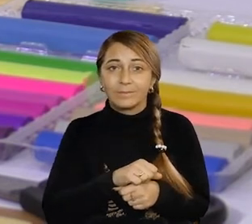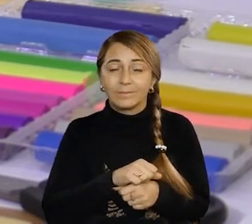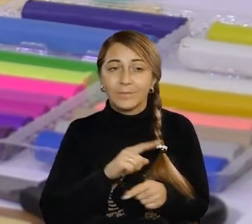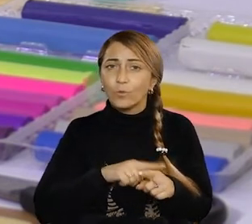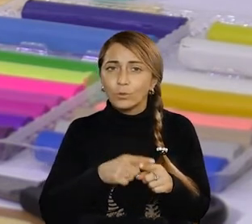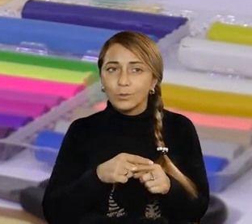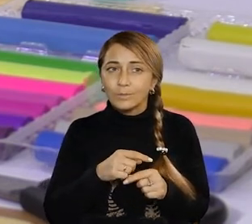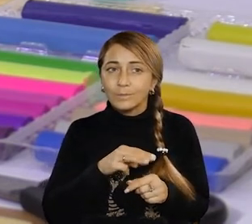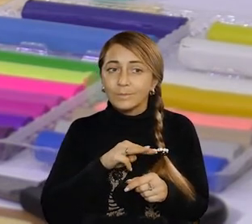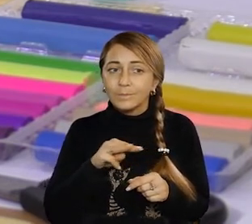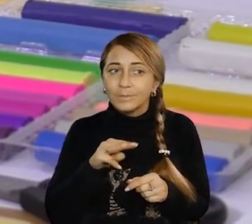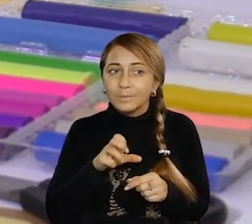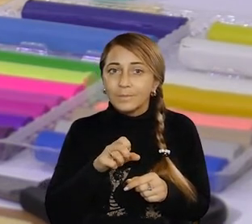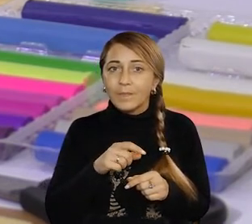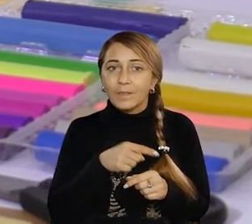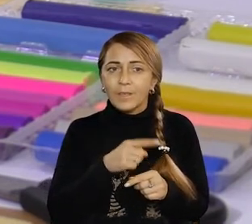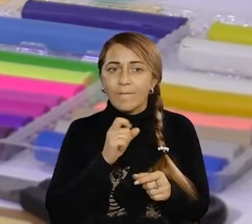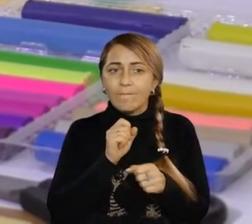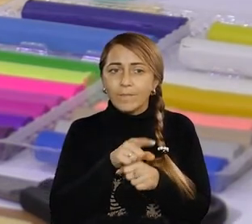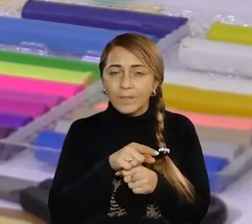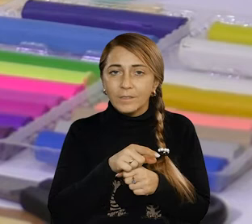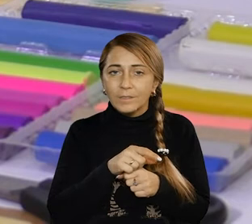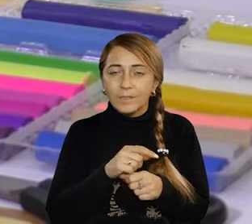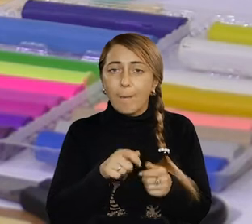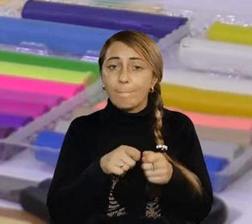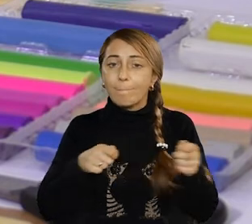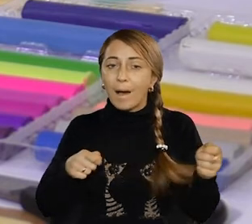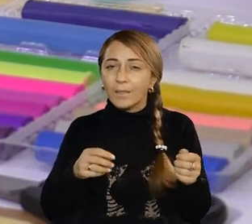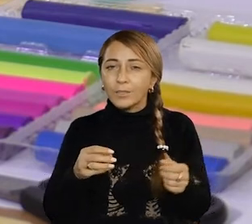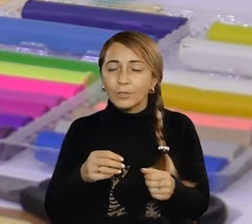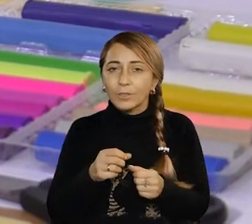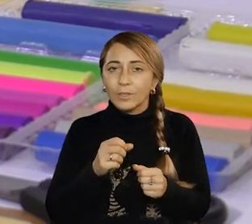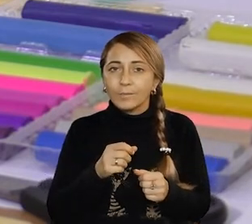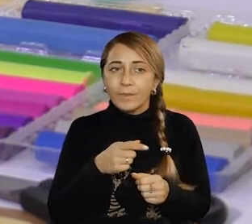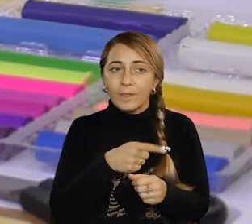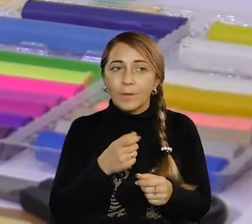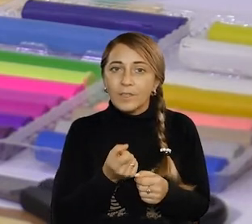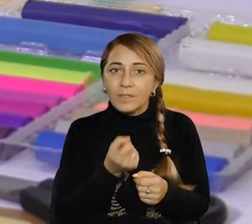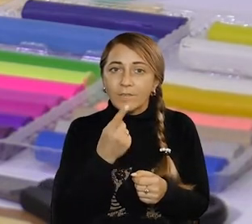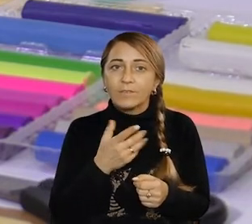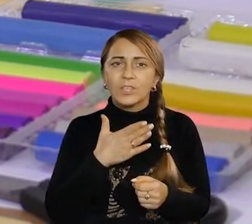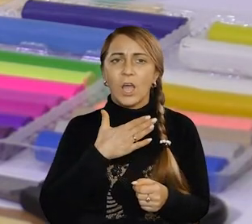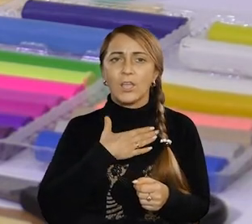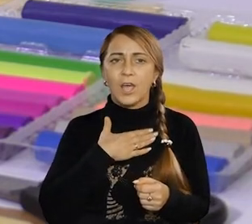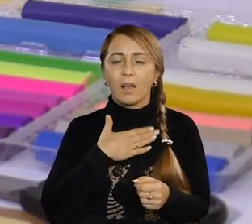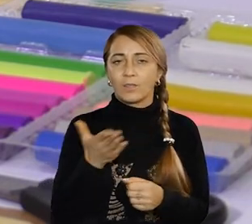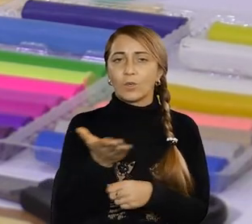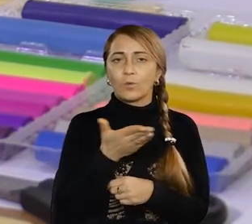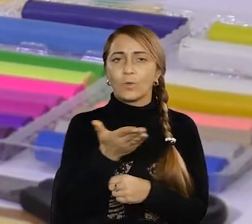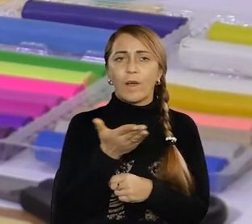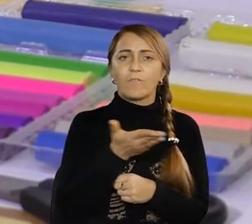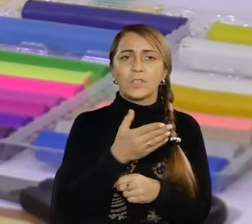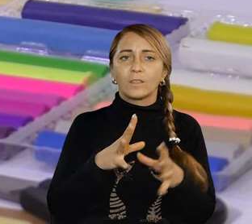У цю мить, ніби за вказівкою чарівної палички, перед ними з'явився я – офіціант